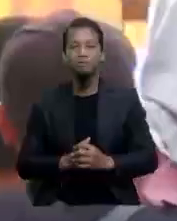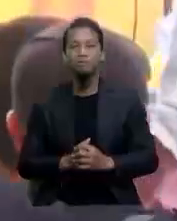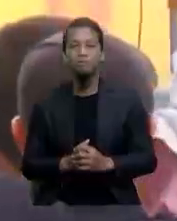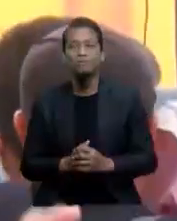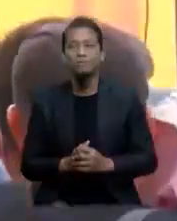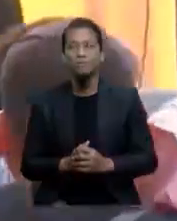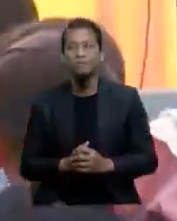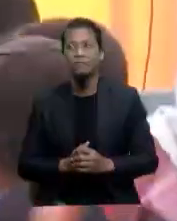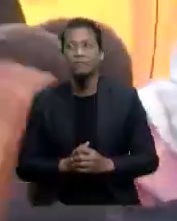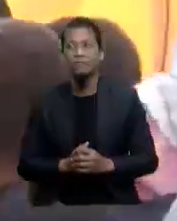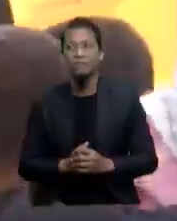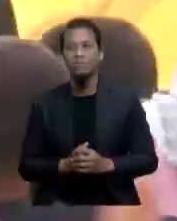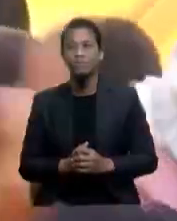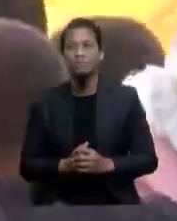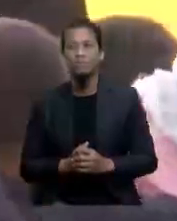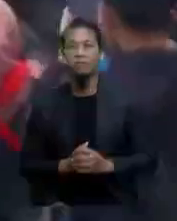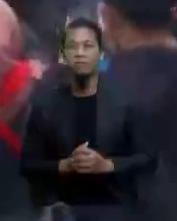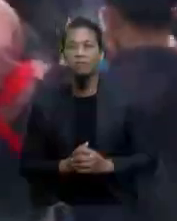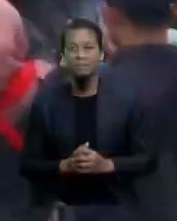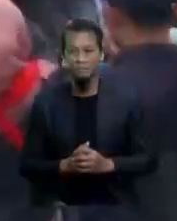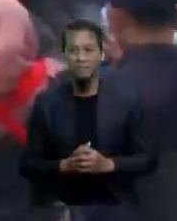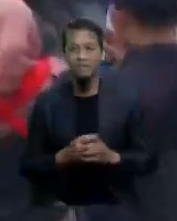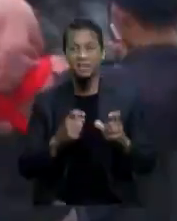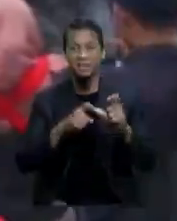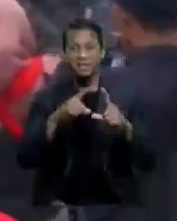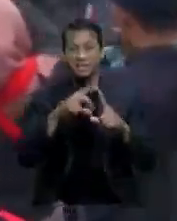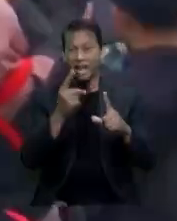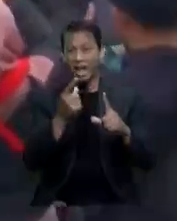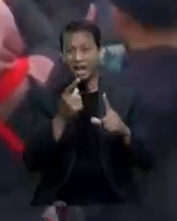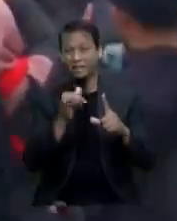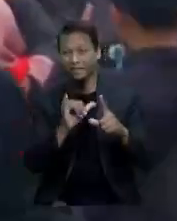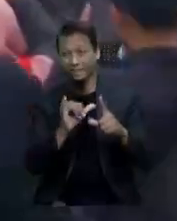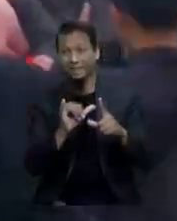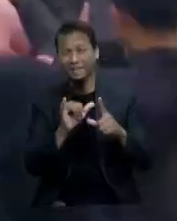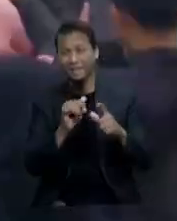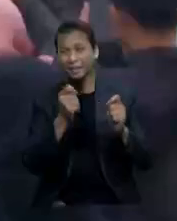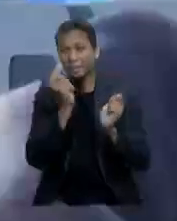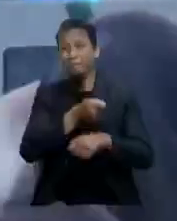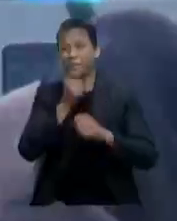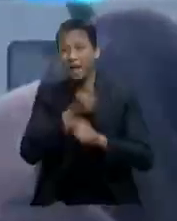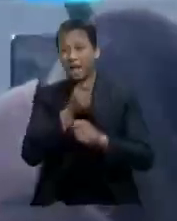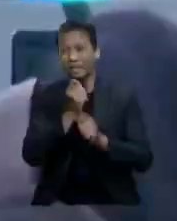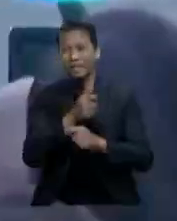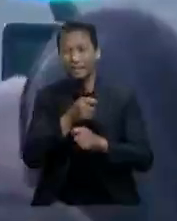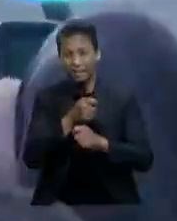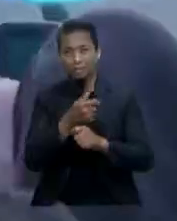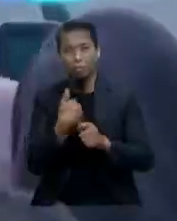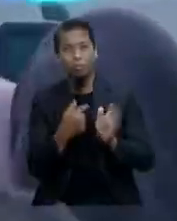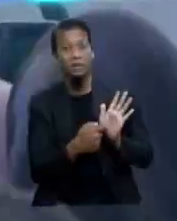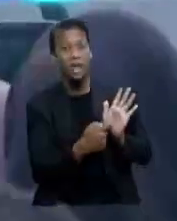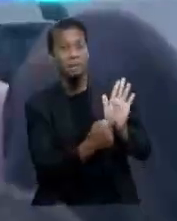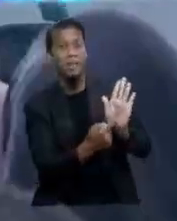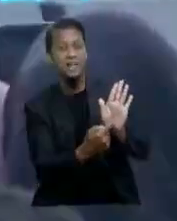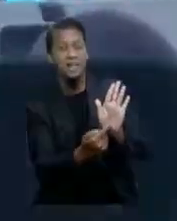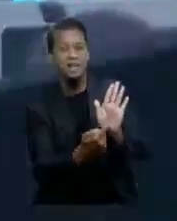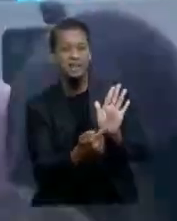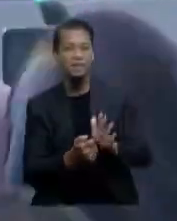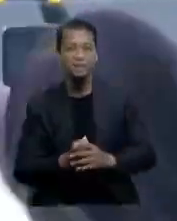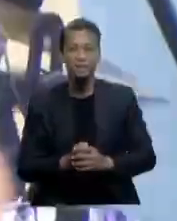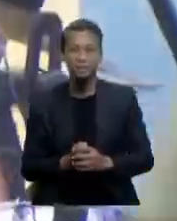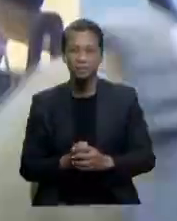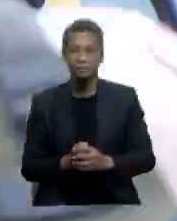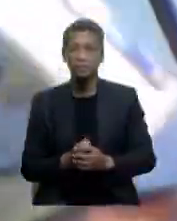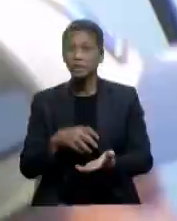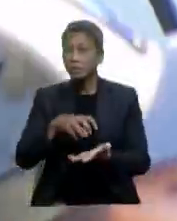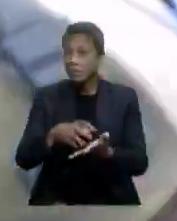Charlie Van Houten dan Setia Band menghibur warga dalam acara tablik akbar yang digelar iNews TV bersama Sasa Santan Kelapa dan Omega 3 di pelataran